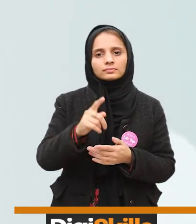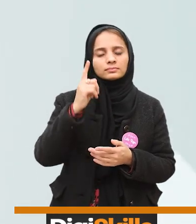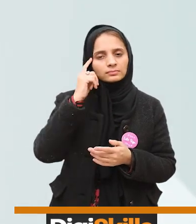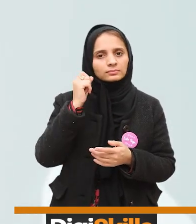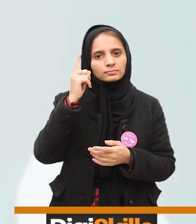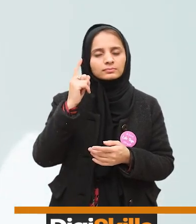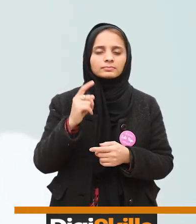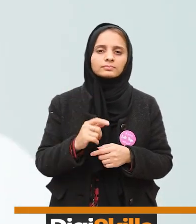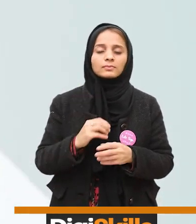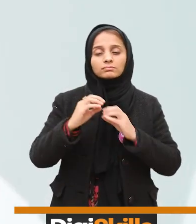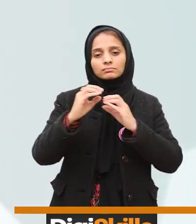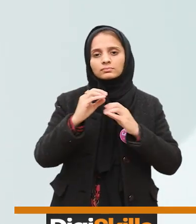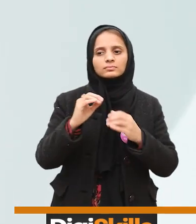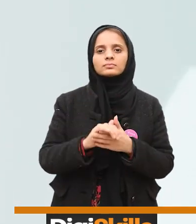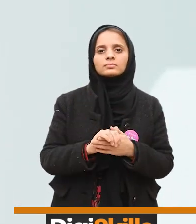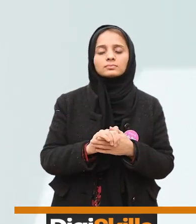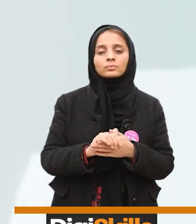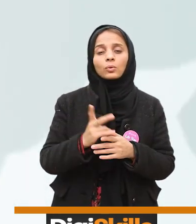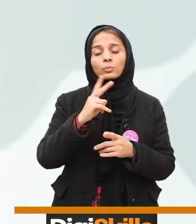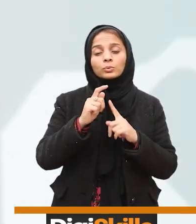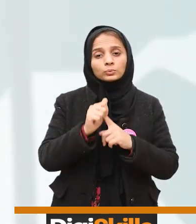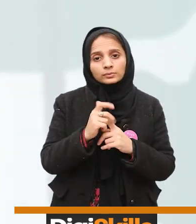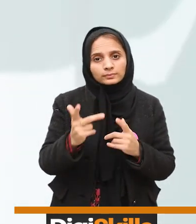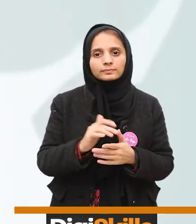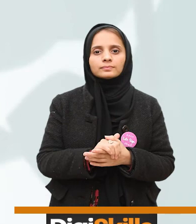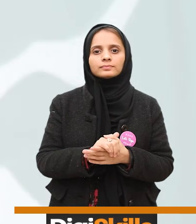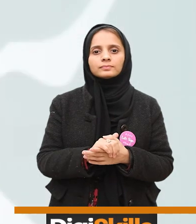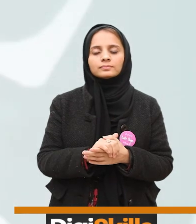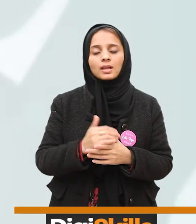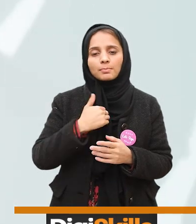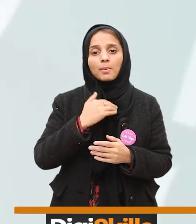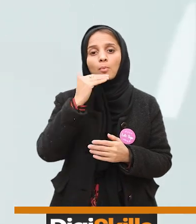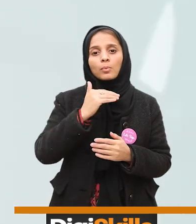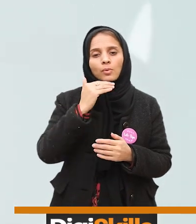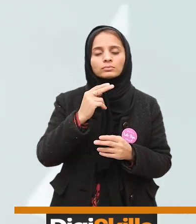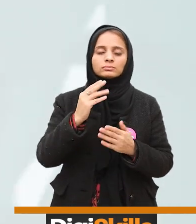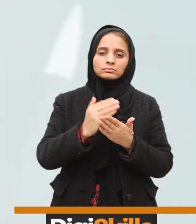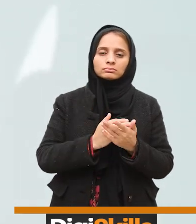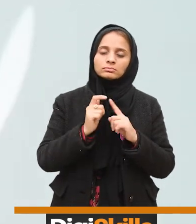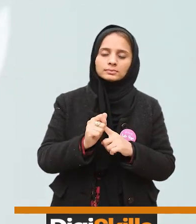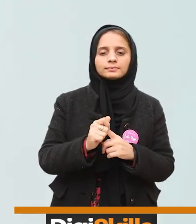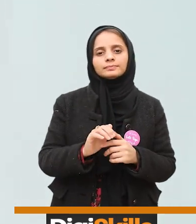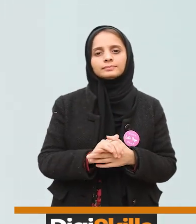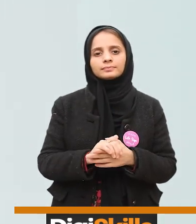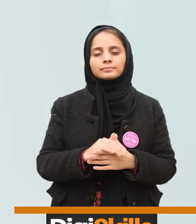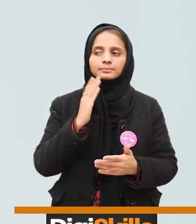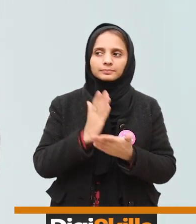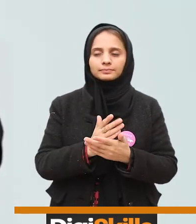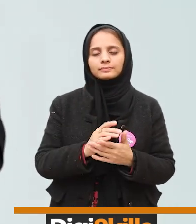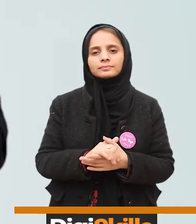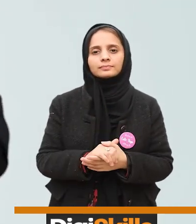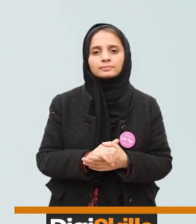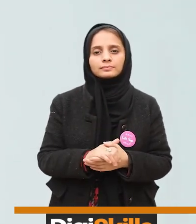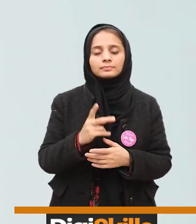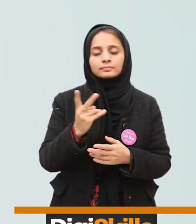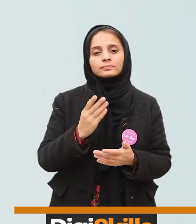اپنی کمٹمنٹ، اپنی کمیونیکیشن اور سب سے امپورٹنٹ بات اپنی زبان کا پاس وچ از لائک میٹنگ